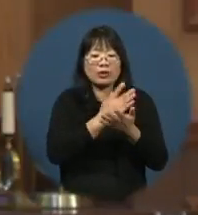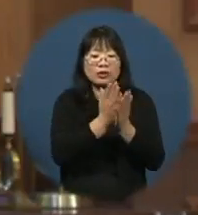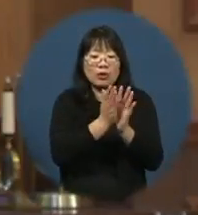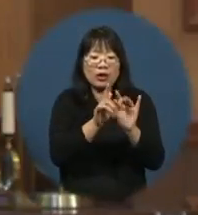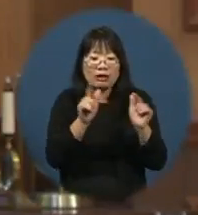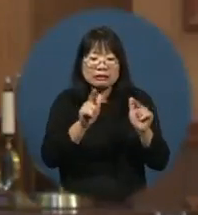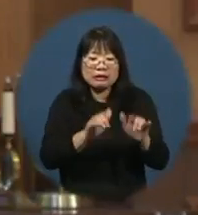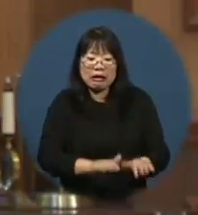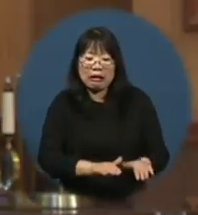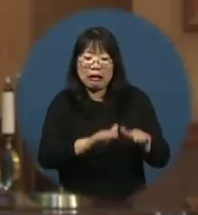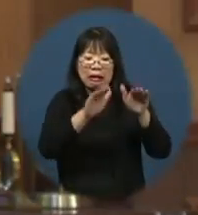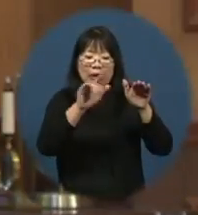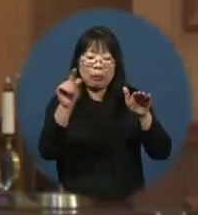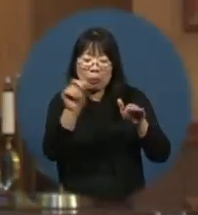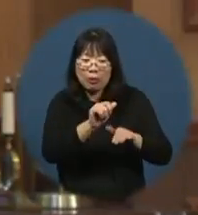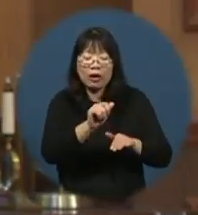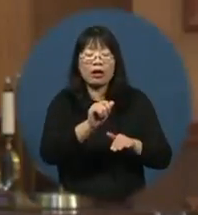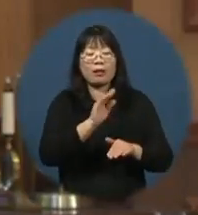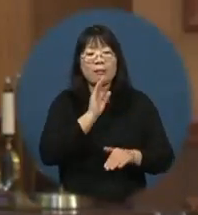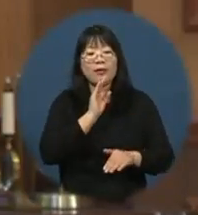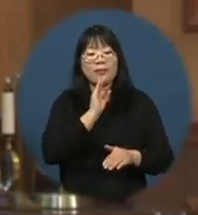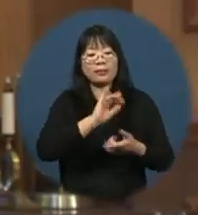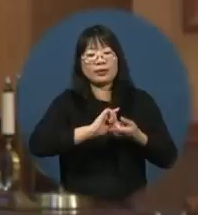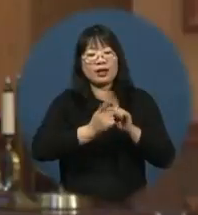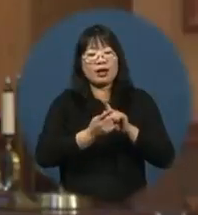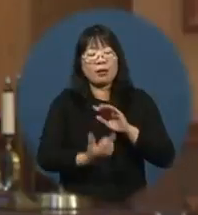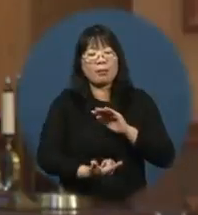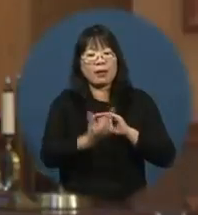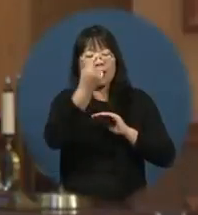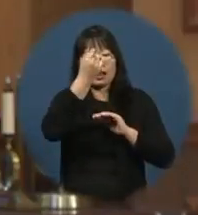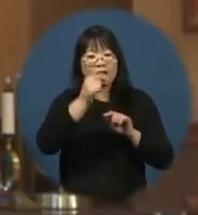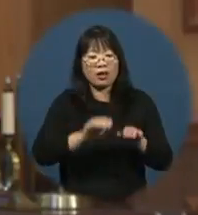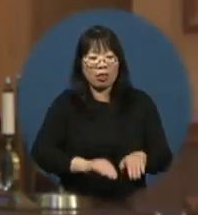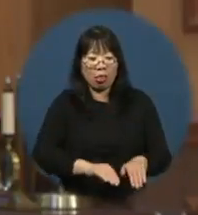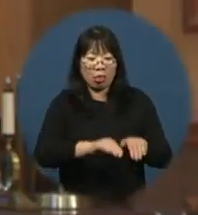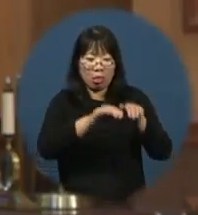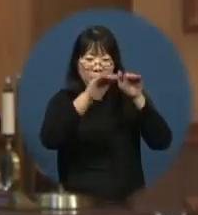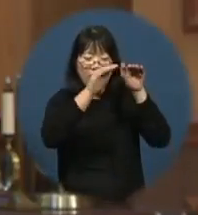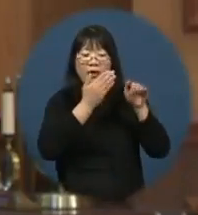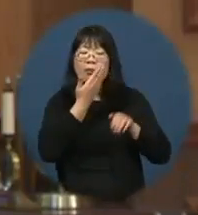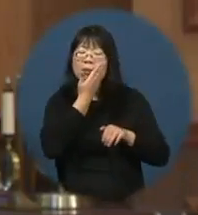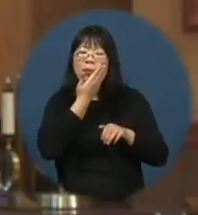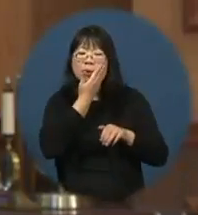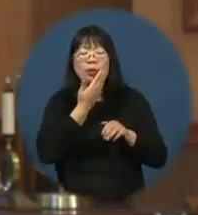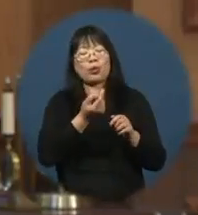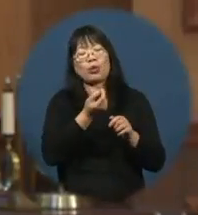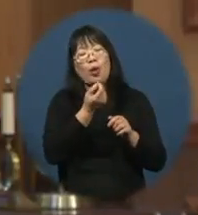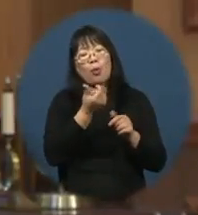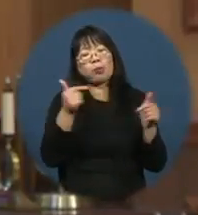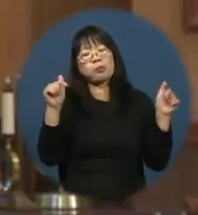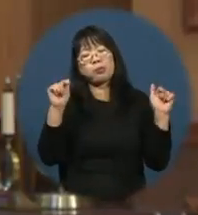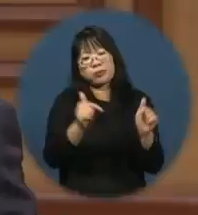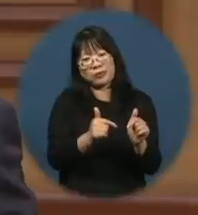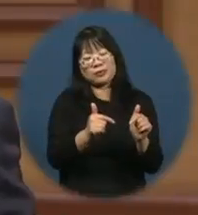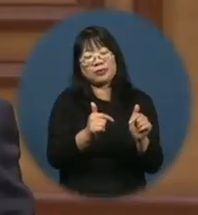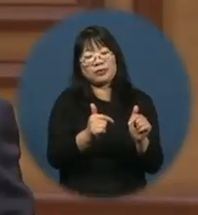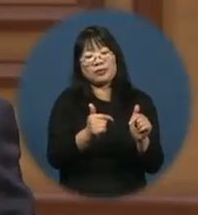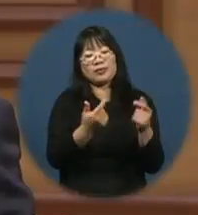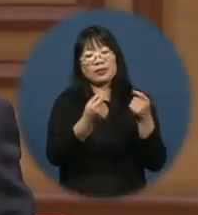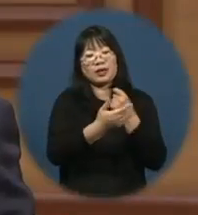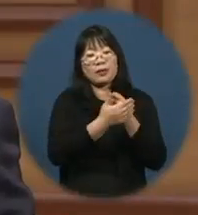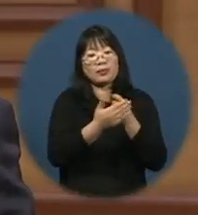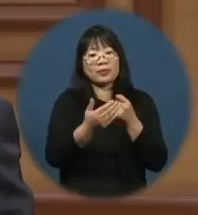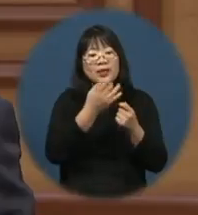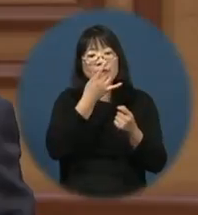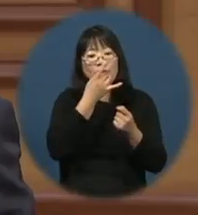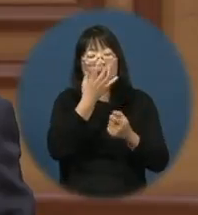자라는 속도는 빨라진답니다. 네. 대신에 네. 빨리 자란다는 얘기는 영양분이 적어진다고 그래요. 네. 그래서